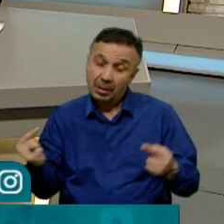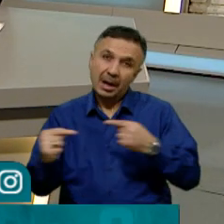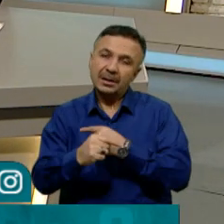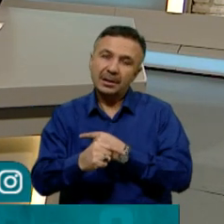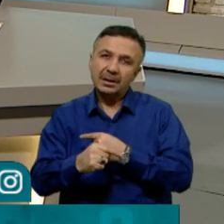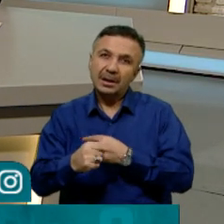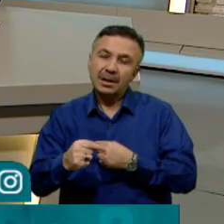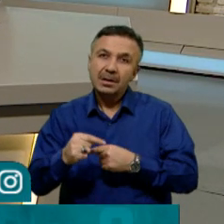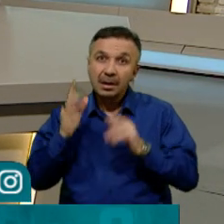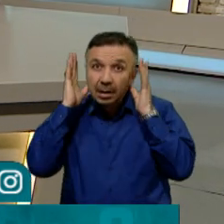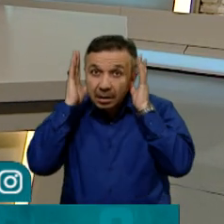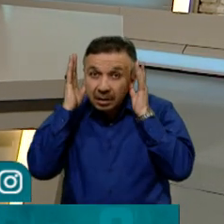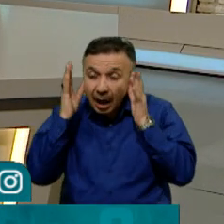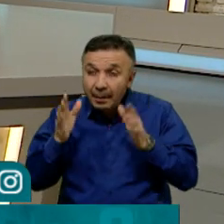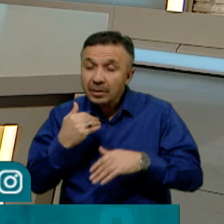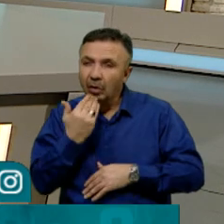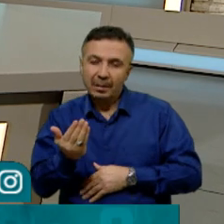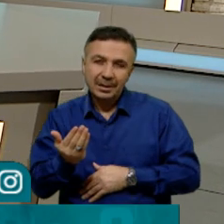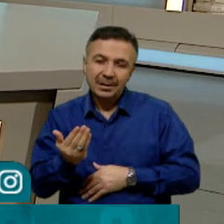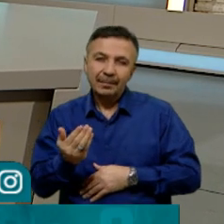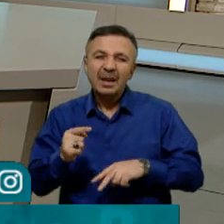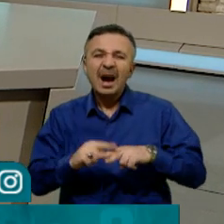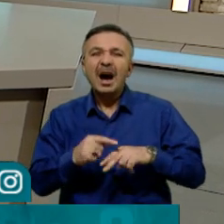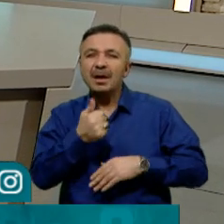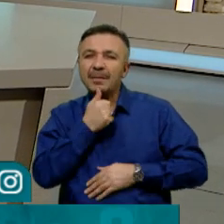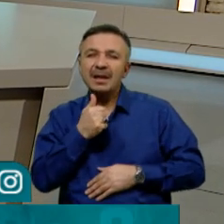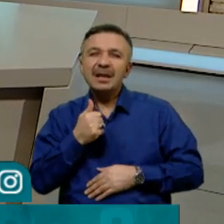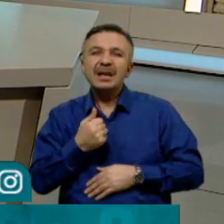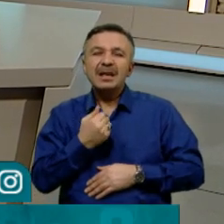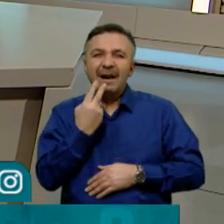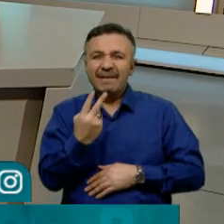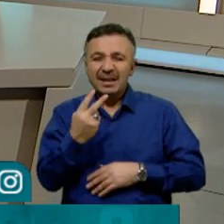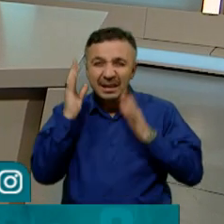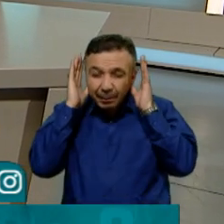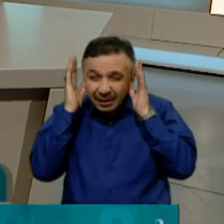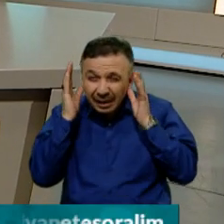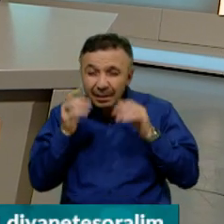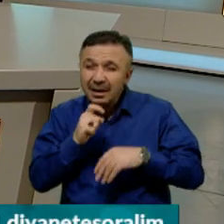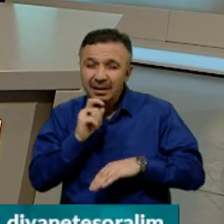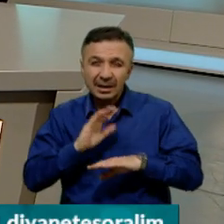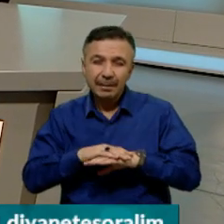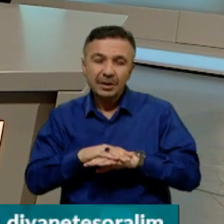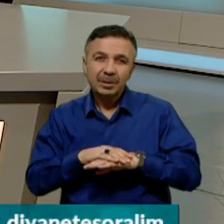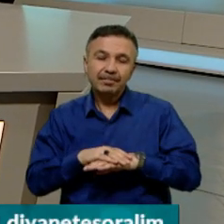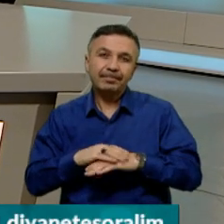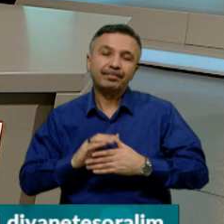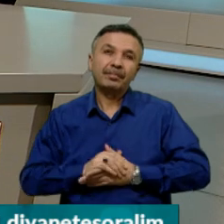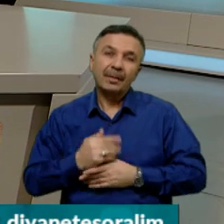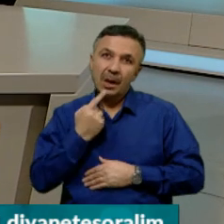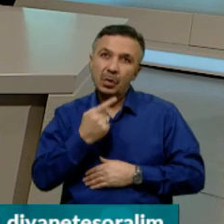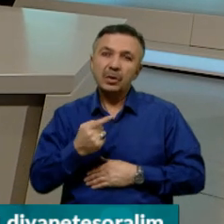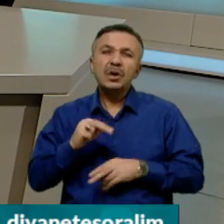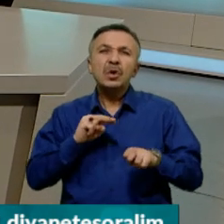Allah korusun Pek pek Ahmet Bey Vitir namazı ile alakalı bir yanlışlık yapmış Hem kılarken onu size sormak ister diyor ki